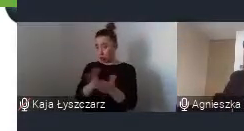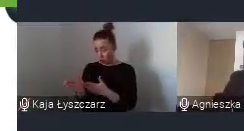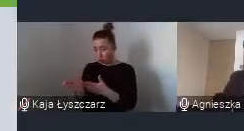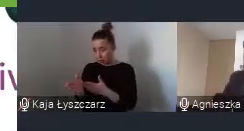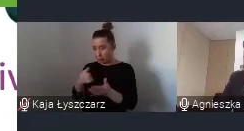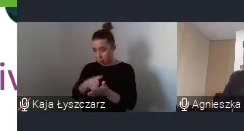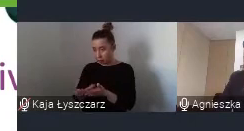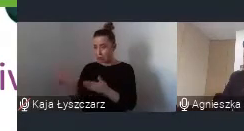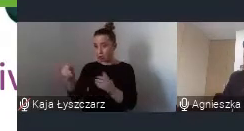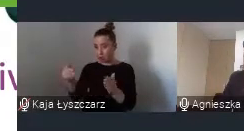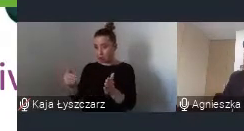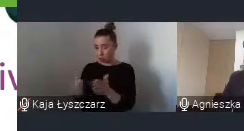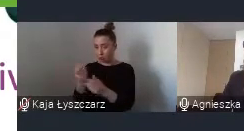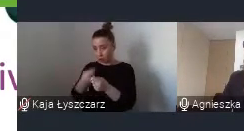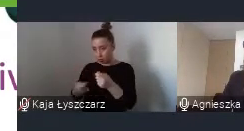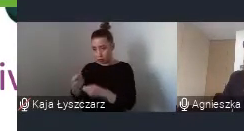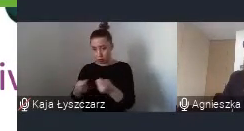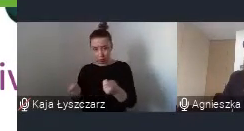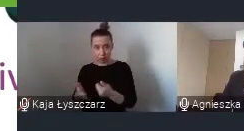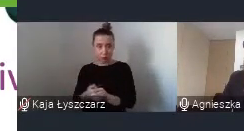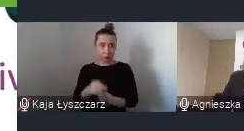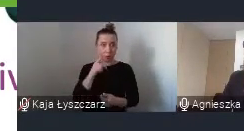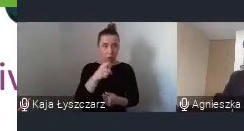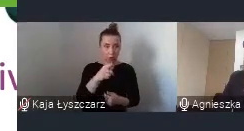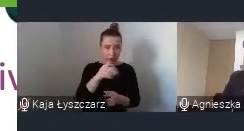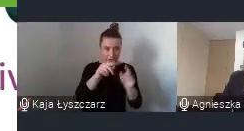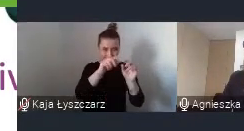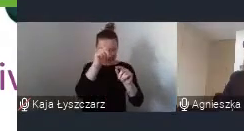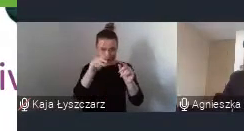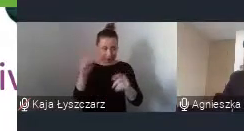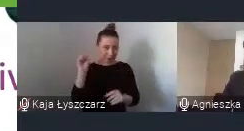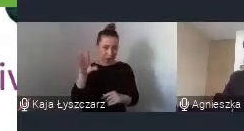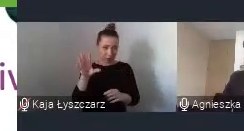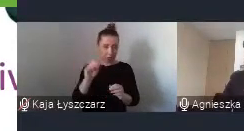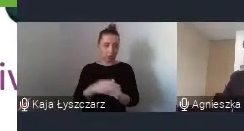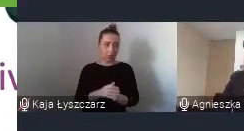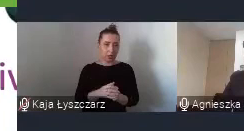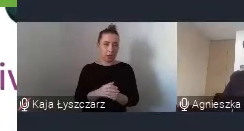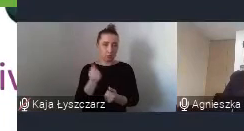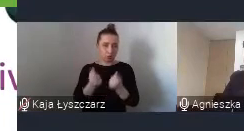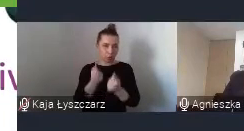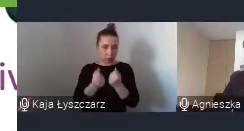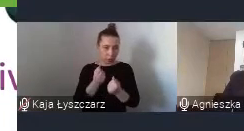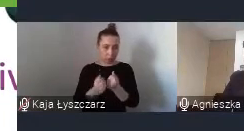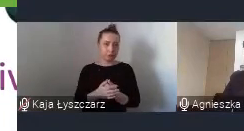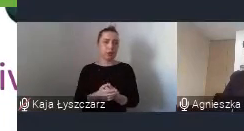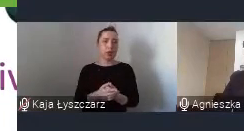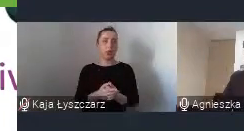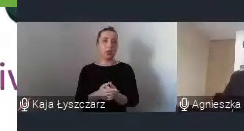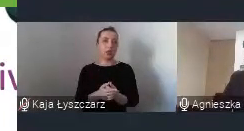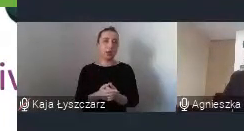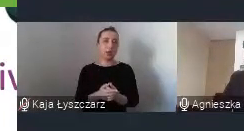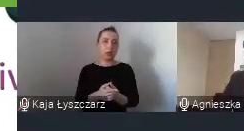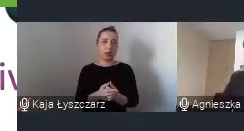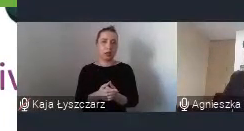wdrażać, jest do tego przygotowane. Tu jest taki dosyć skomplikowany slajd pokazujący te różne komponenty, ale ponieważ właśnie wyświetlił mi